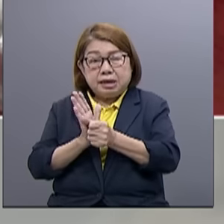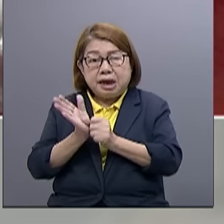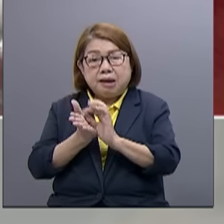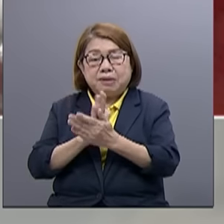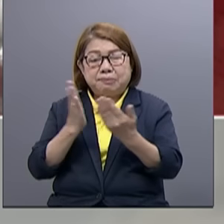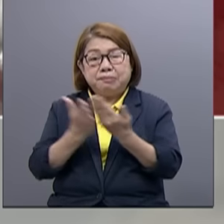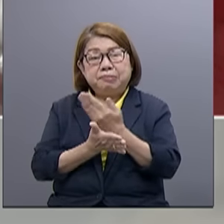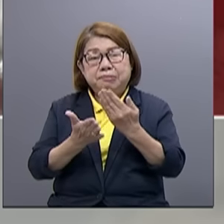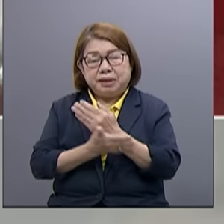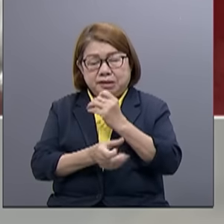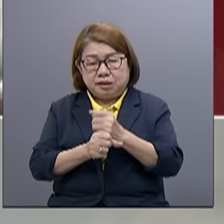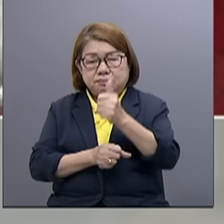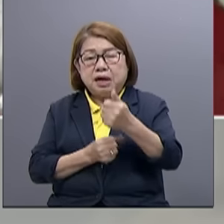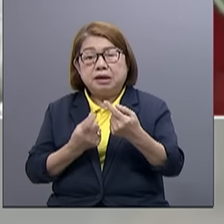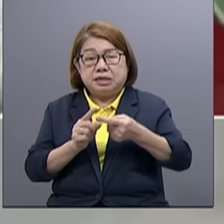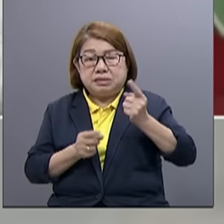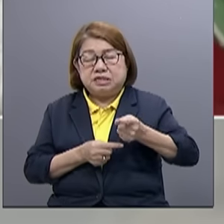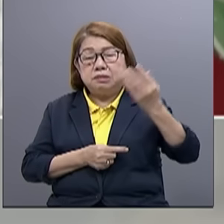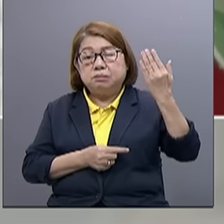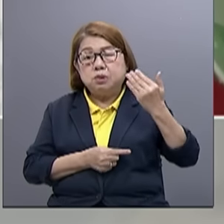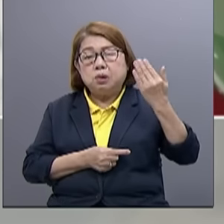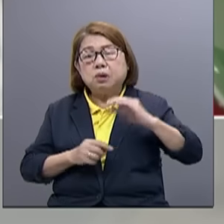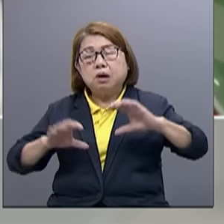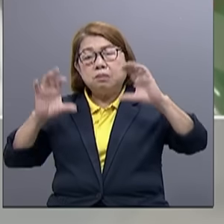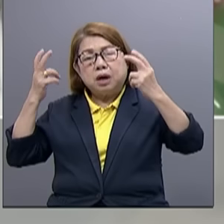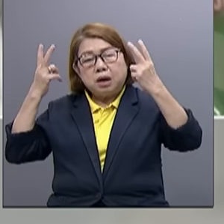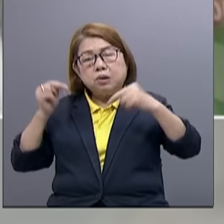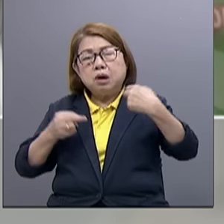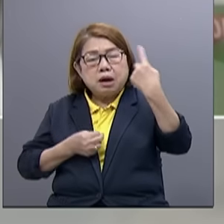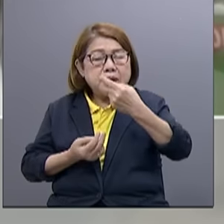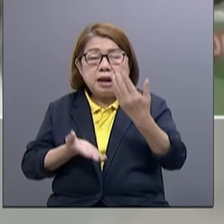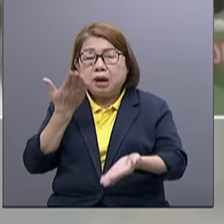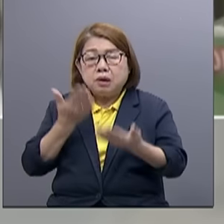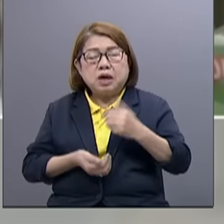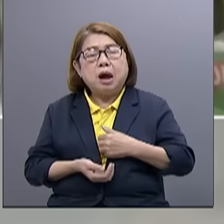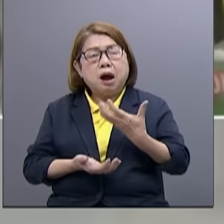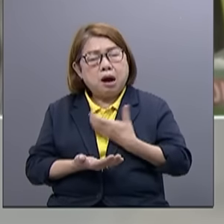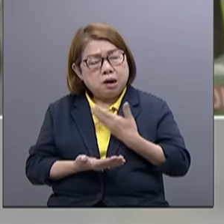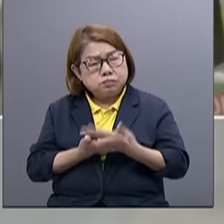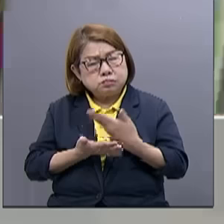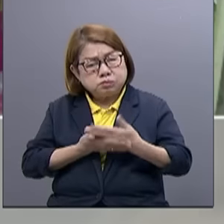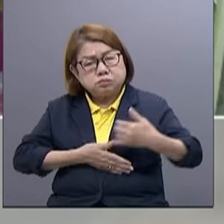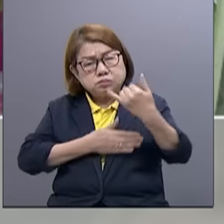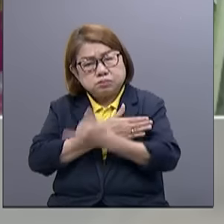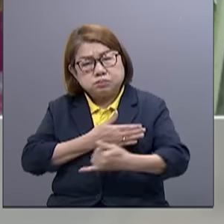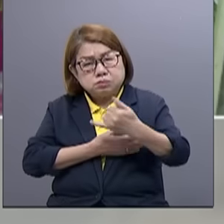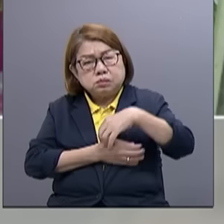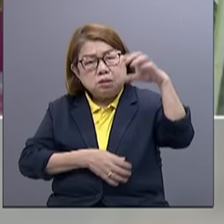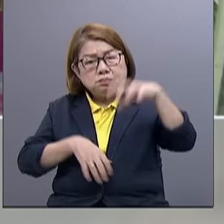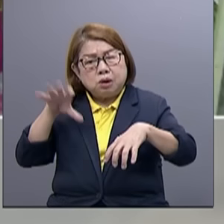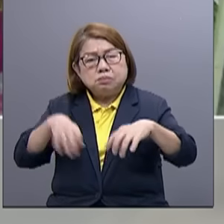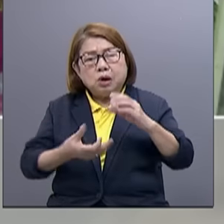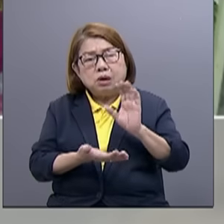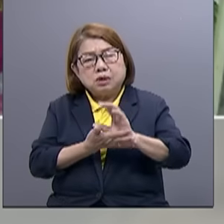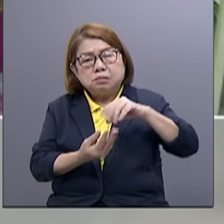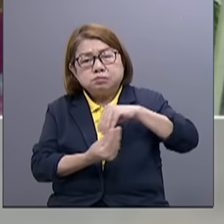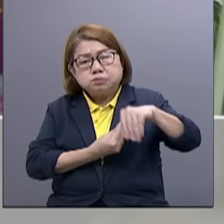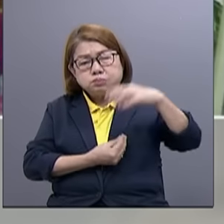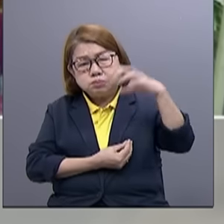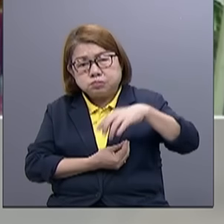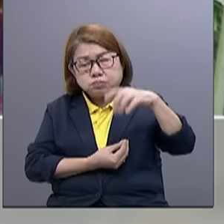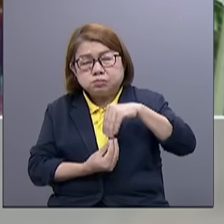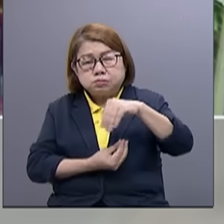ว่าที่ผ่านมาเนี่ยทุกรัฐบาลเราต้องการแต่เงินทุนนอกไหลเข้ามาอย่างเดียวเพื่อจะให้บอกว่ามาลงทุนเยอะๆโด